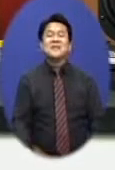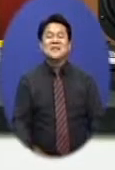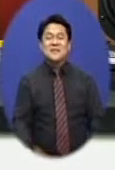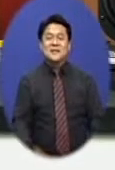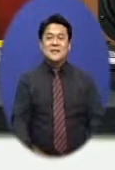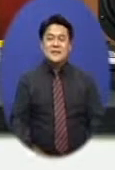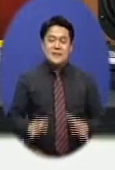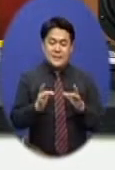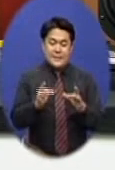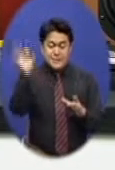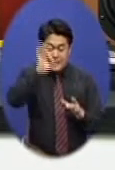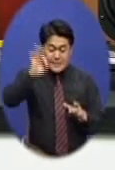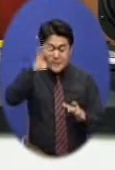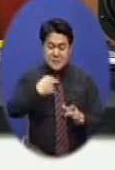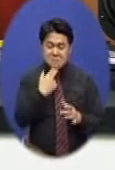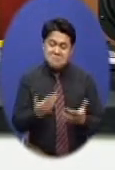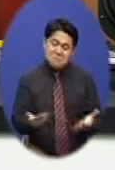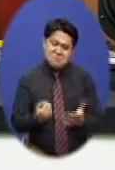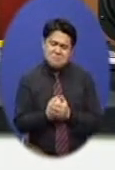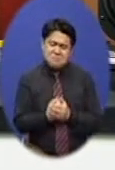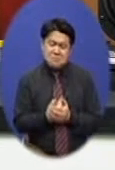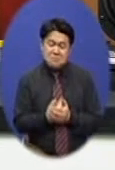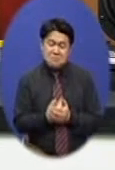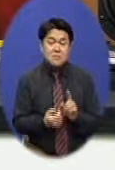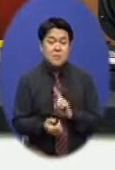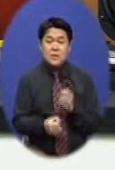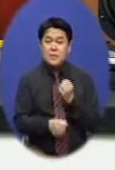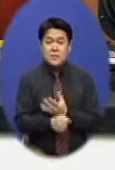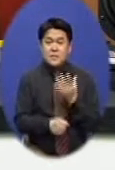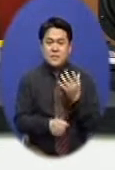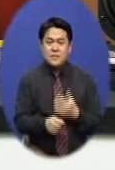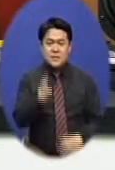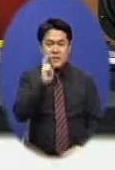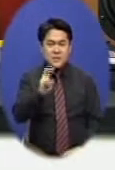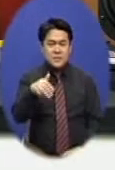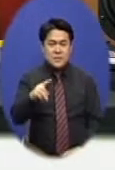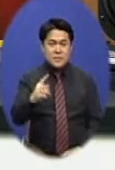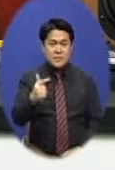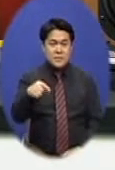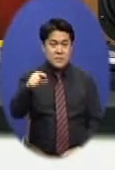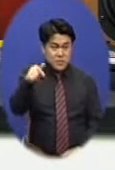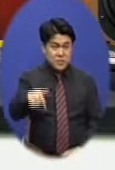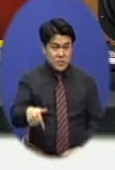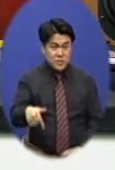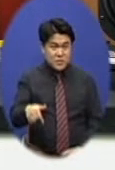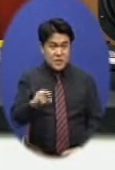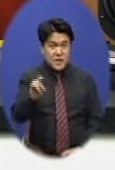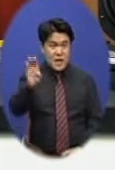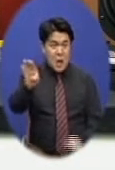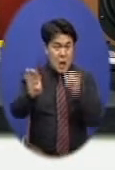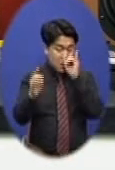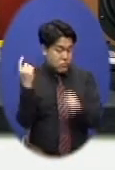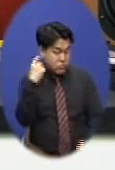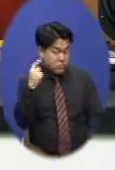그래서 CD를 구하려고 했더니 CD가 없어가지고 네. 그 음악 천국이라는 그 저기에서 네. 거기서